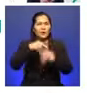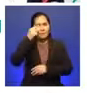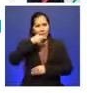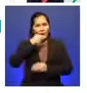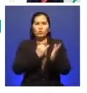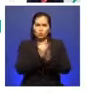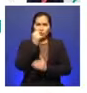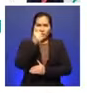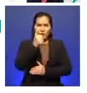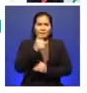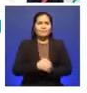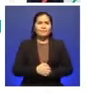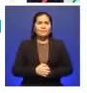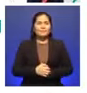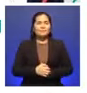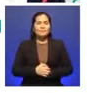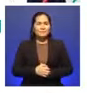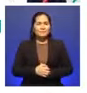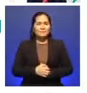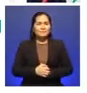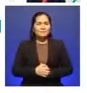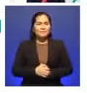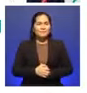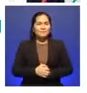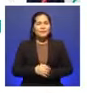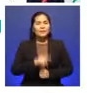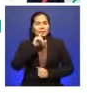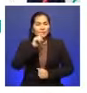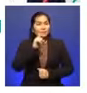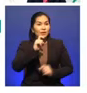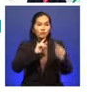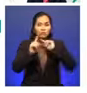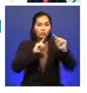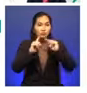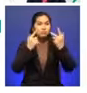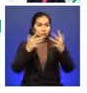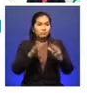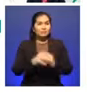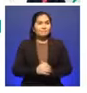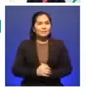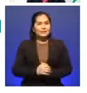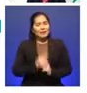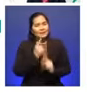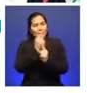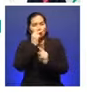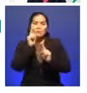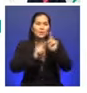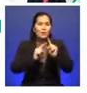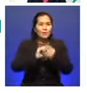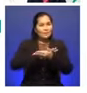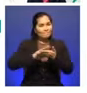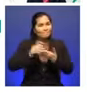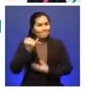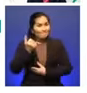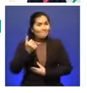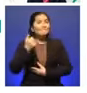วิธีและแปรงแห้งได้แบบเขาด้วยจากการซักถามพูดคุยนะคะจากการติดตามประเมินผลความสะอาดแล้วก็